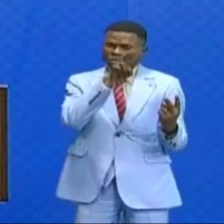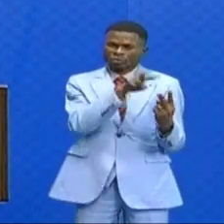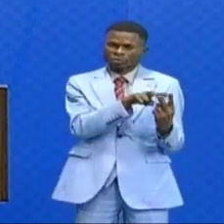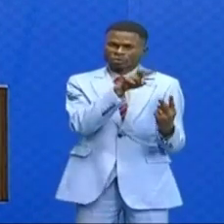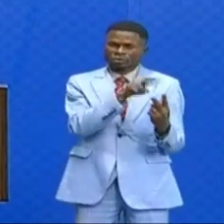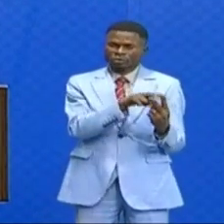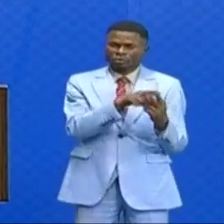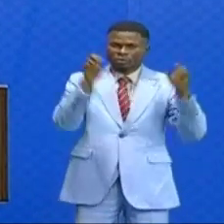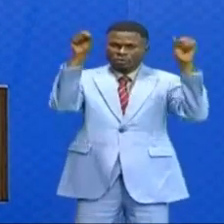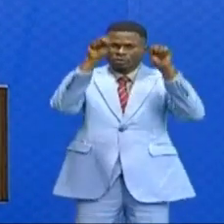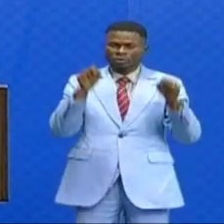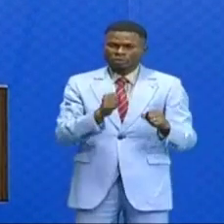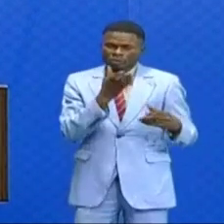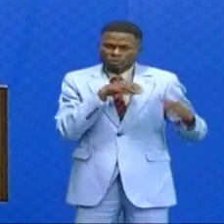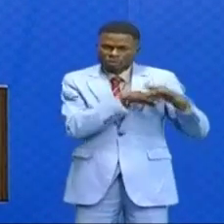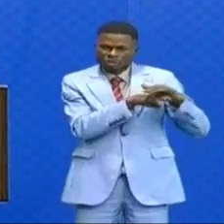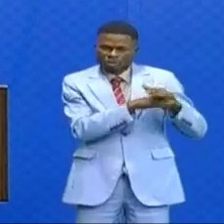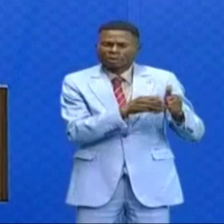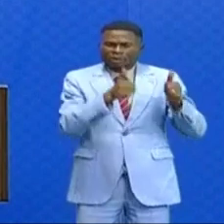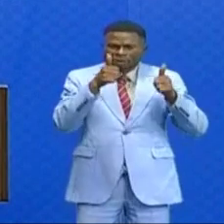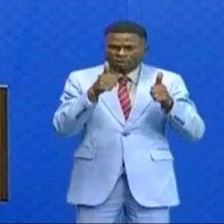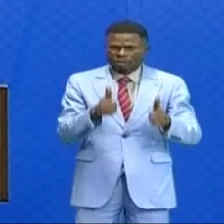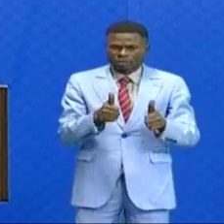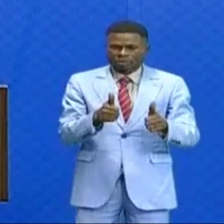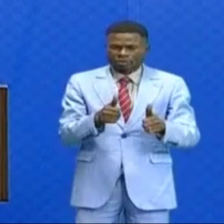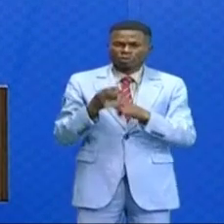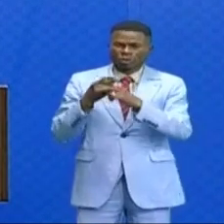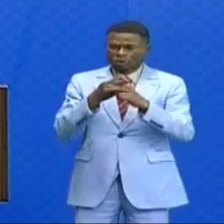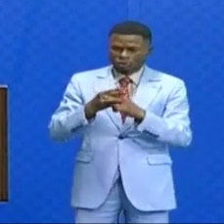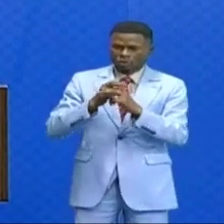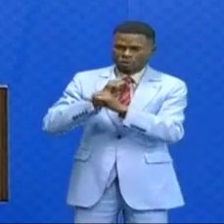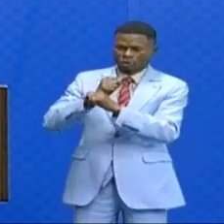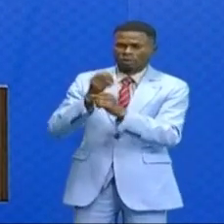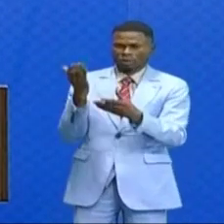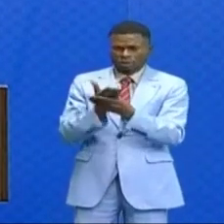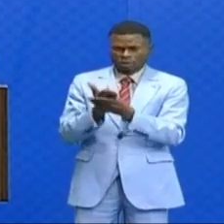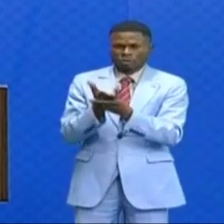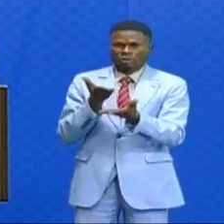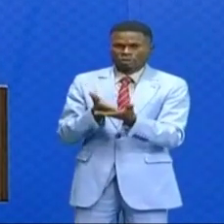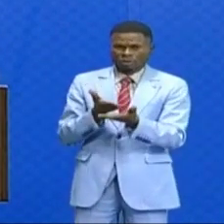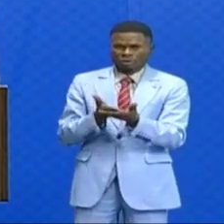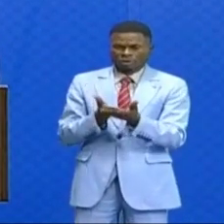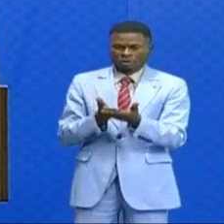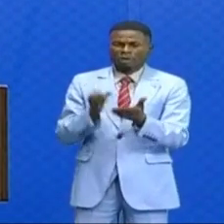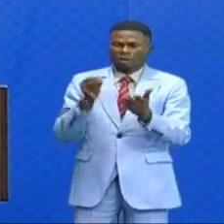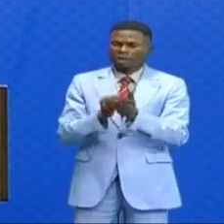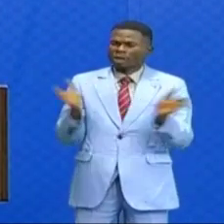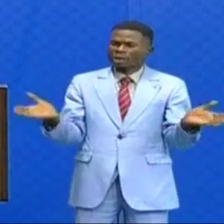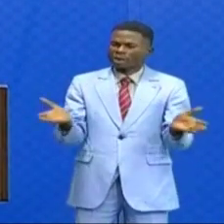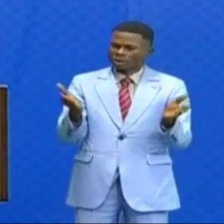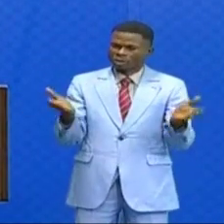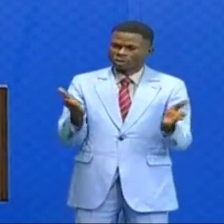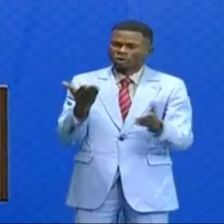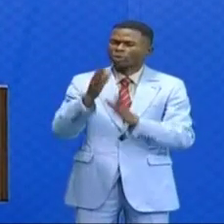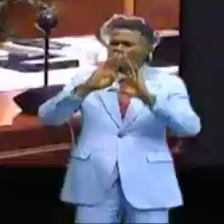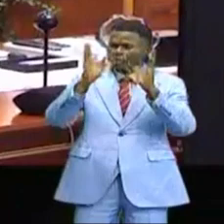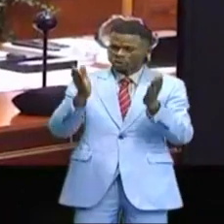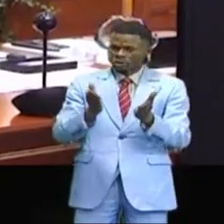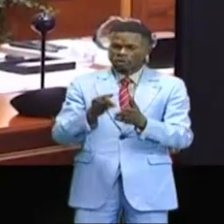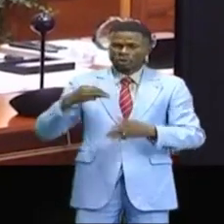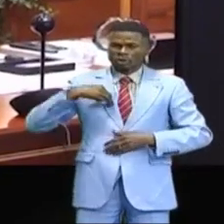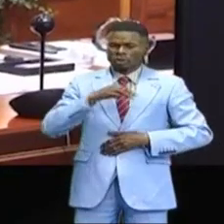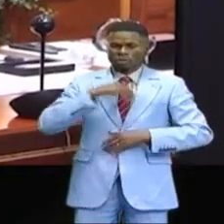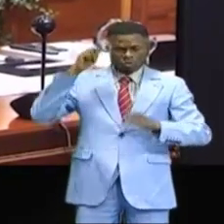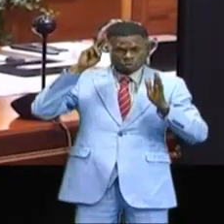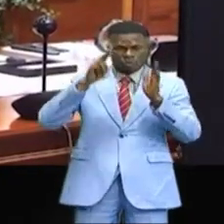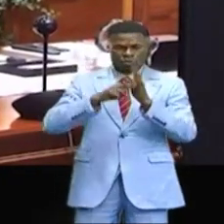un système de stockage fiable et sécurisé des données. Il a exhorté tous les membres du